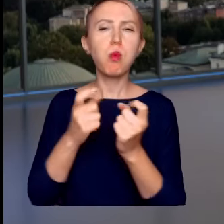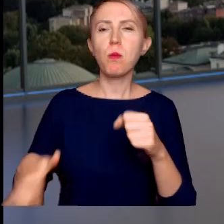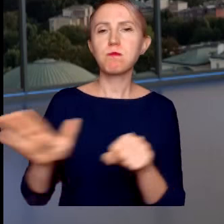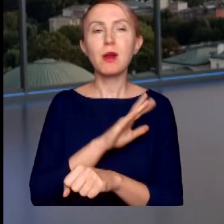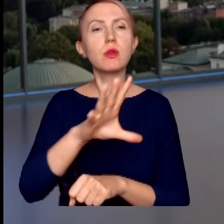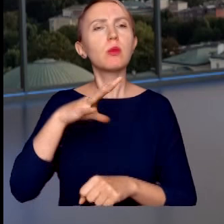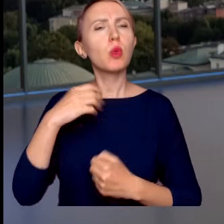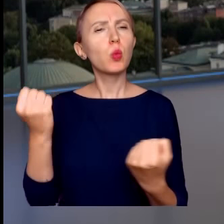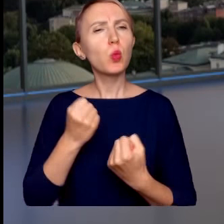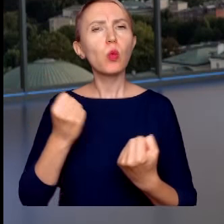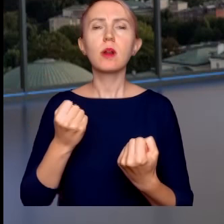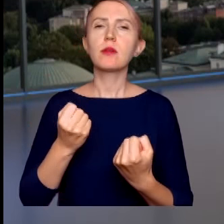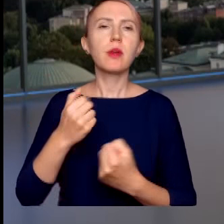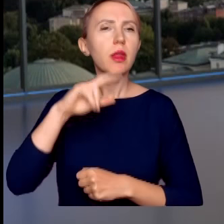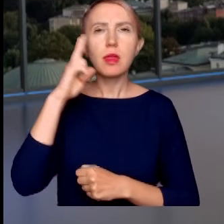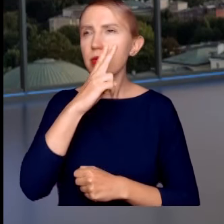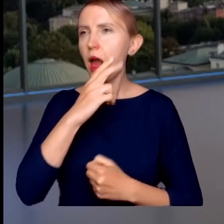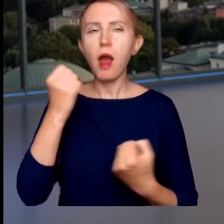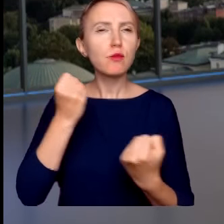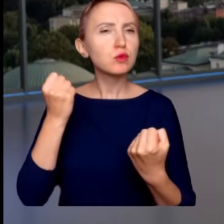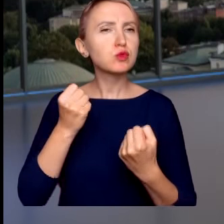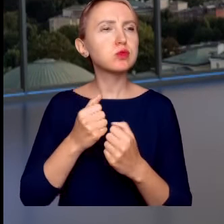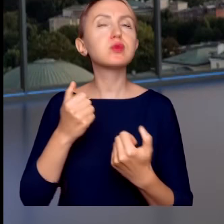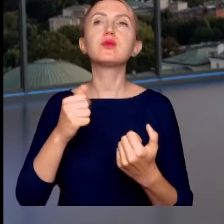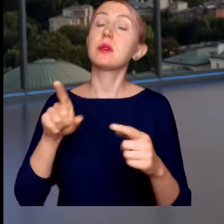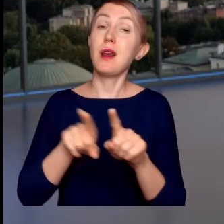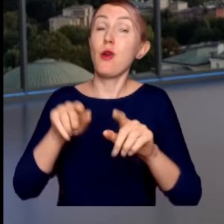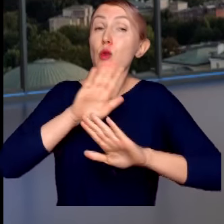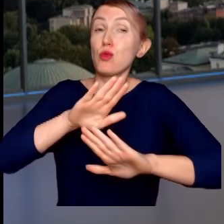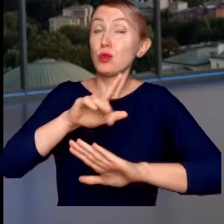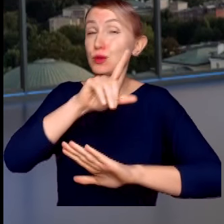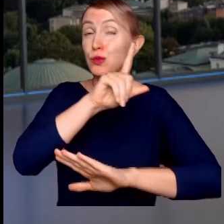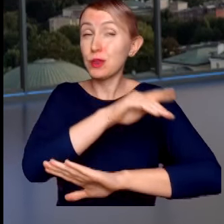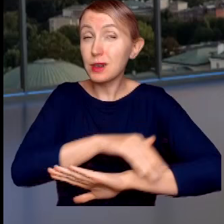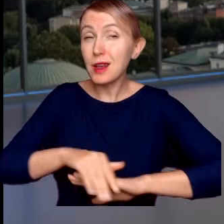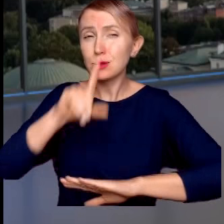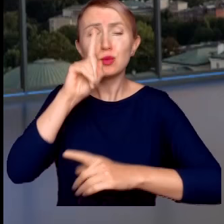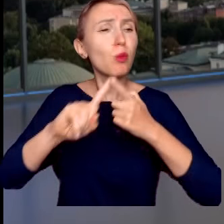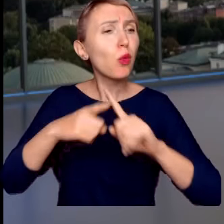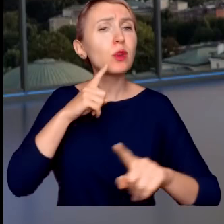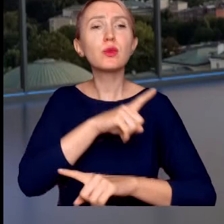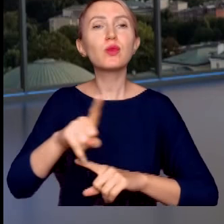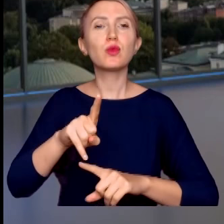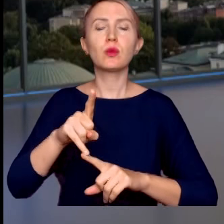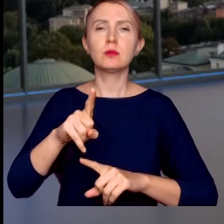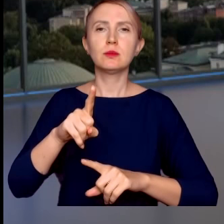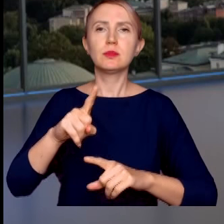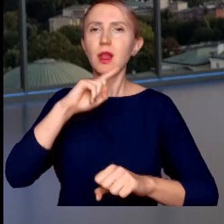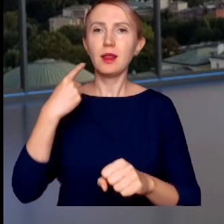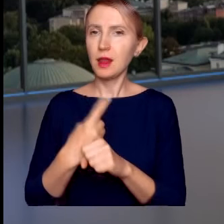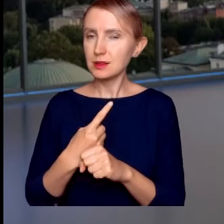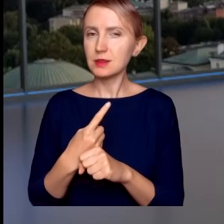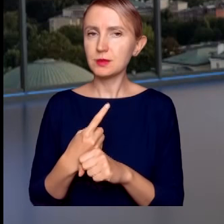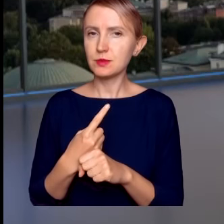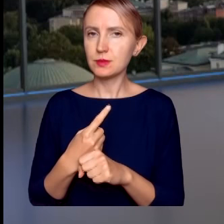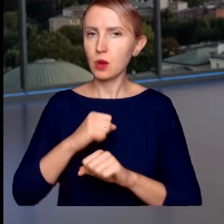miała wielki festiwal nienawiści wobec obrońców granic i polityków, którzy tych decyzji